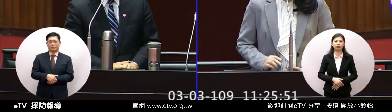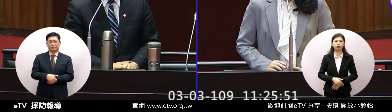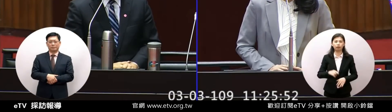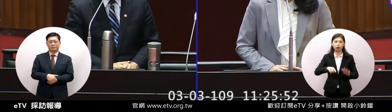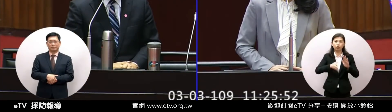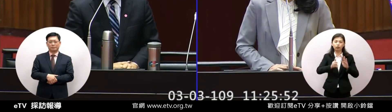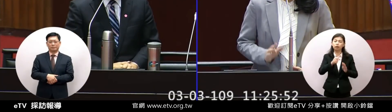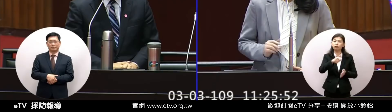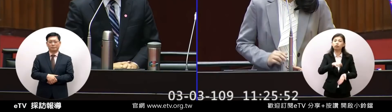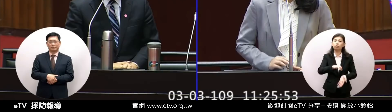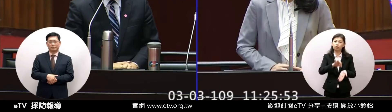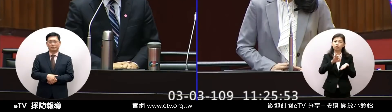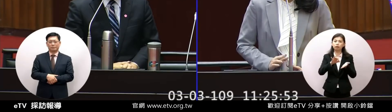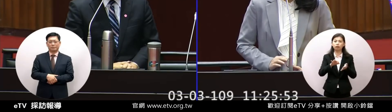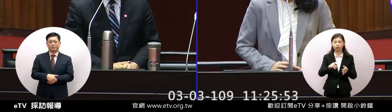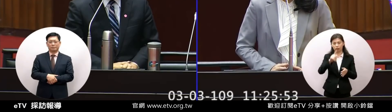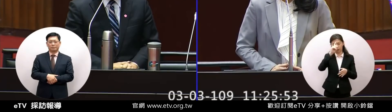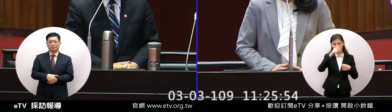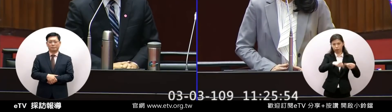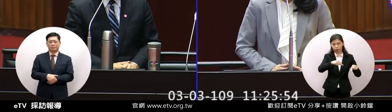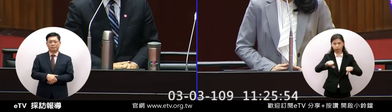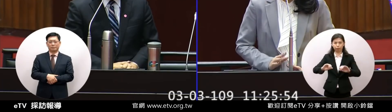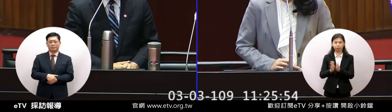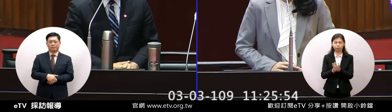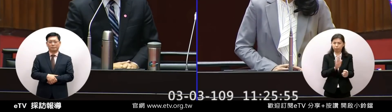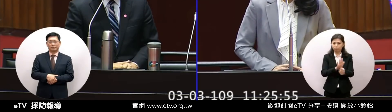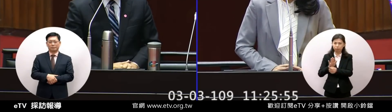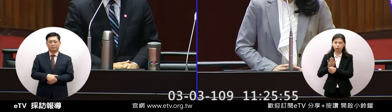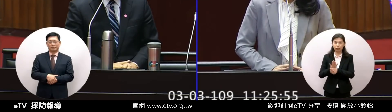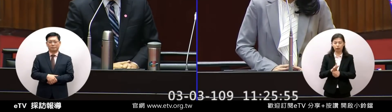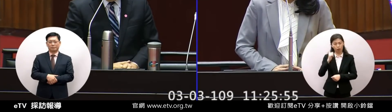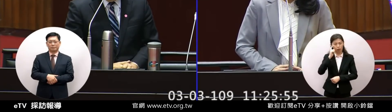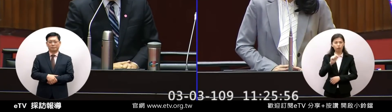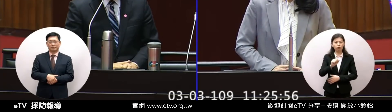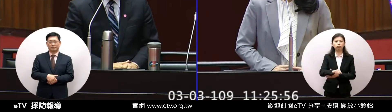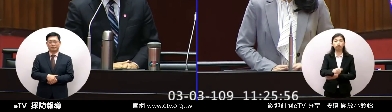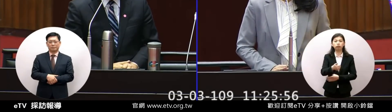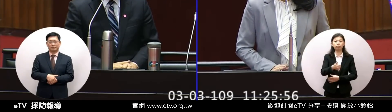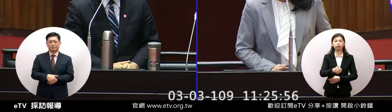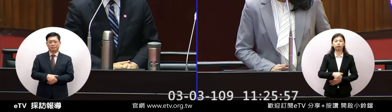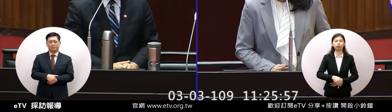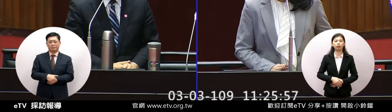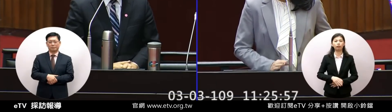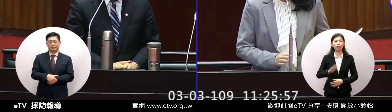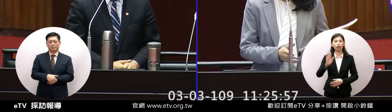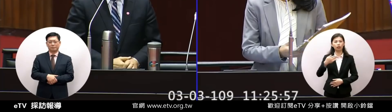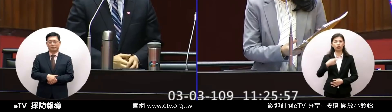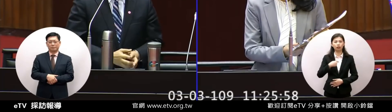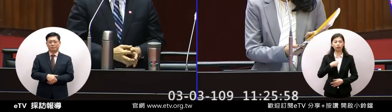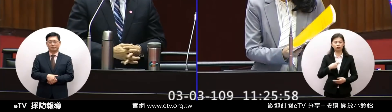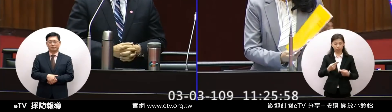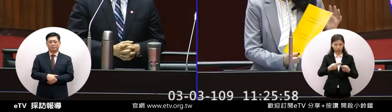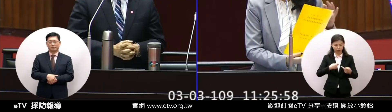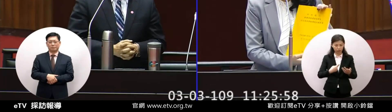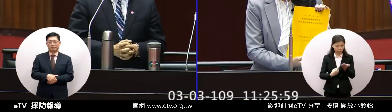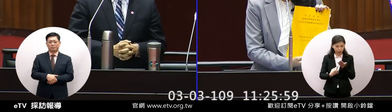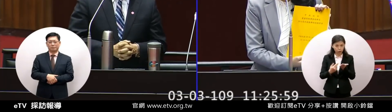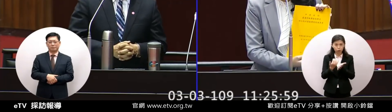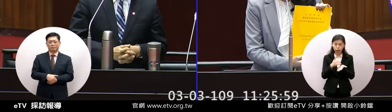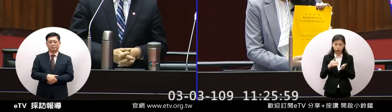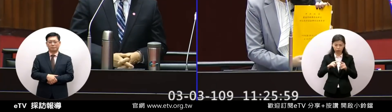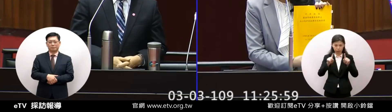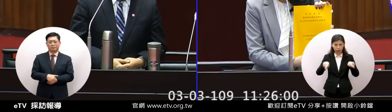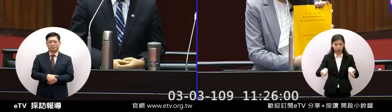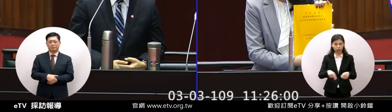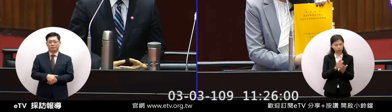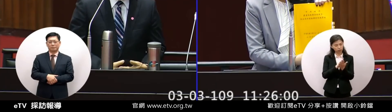到院长讲到了这个雨露均沾、立竿见影等等，我个人都非常的认同。但是呢，当我今天收到了这一份预算案的